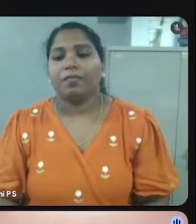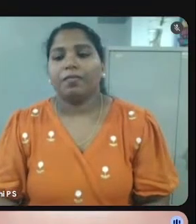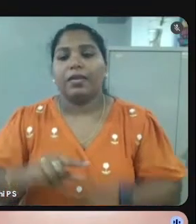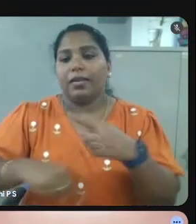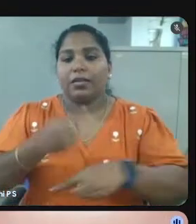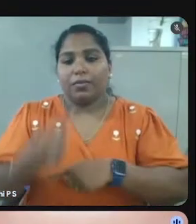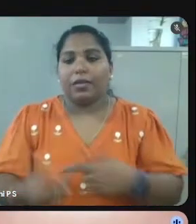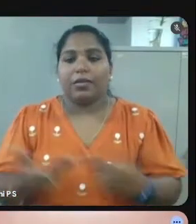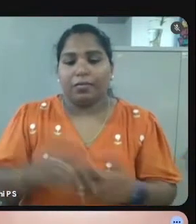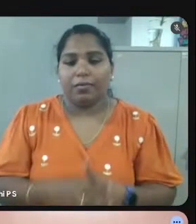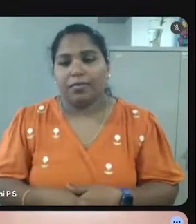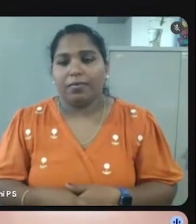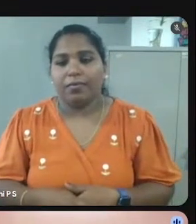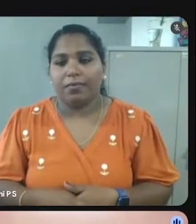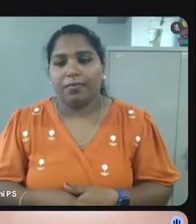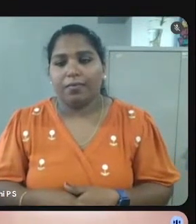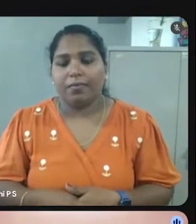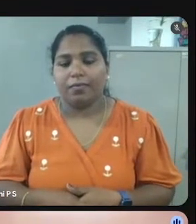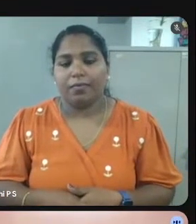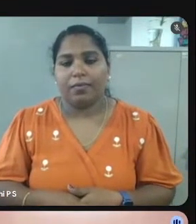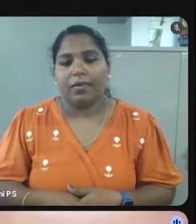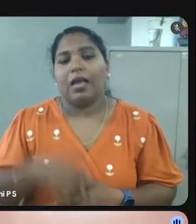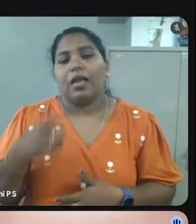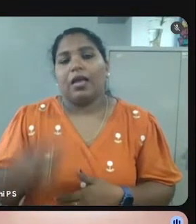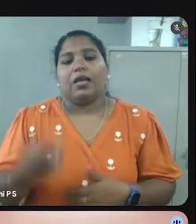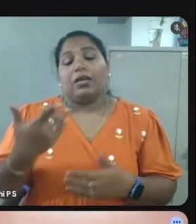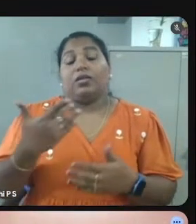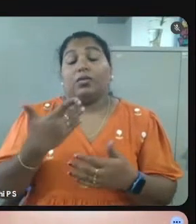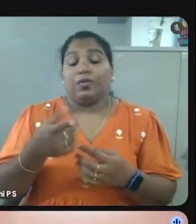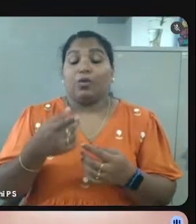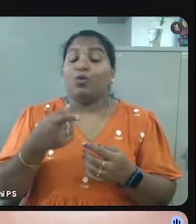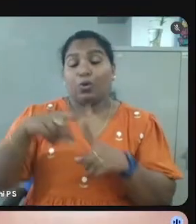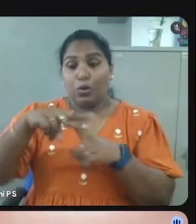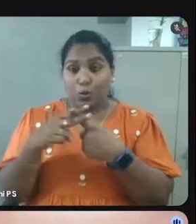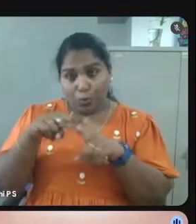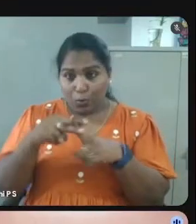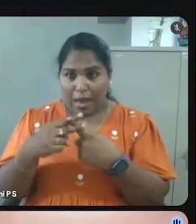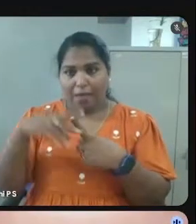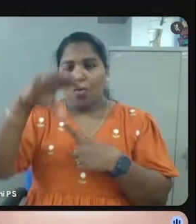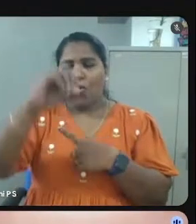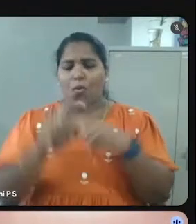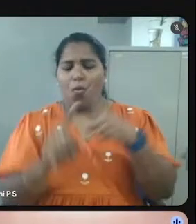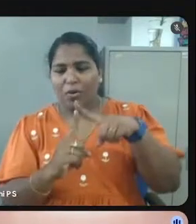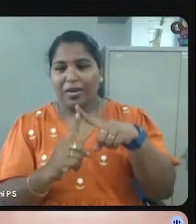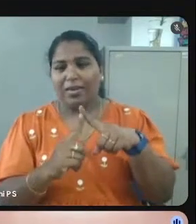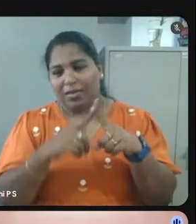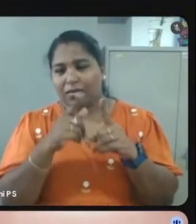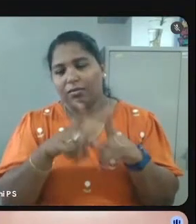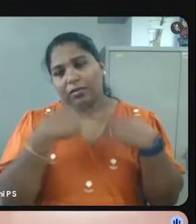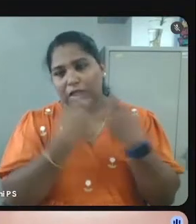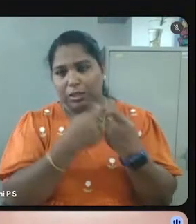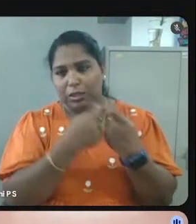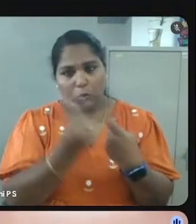അടുത്തതായി നമുക്ക് ഒരു സ്ക്രീനിങ് ടൂള്, സ്റ്റാൻഡേർഡ് സ്ക്രീനിങ് ടൂൾ ഉണ്ട്. ഓക്യുപേഷണൽ പെർഫോമൻസ് ഇൻവെന്ററി ഓഫ് സെക്ഷുവാലിറ്റി